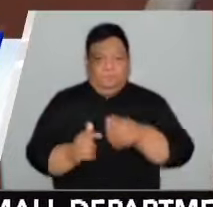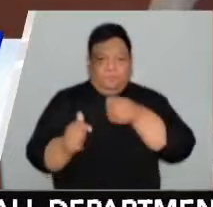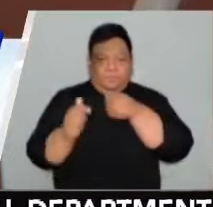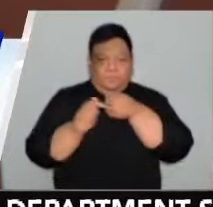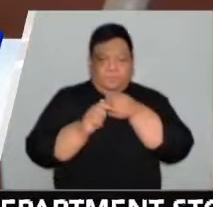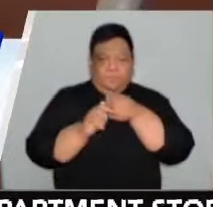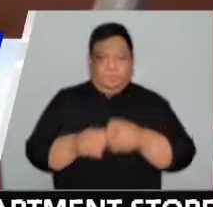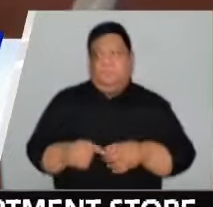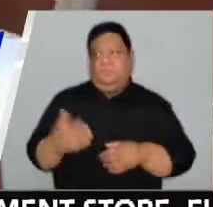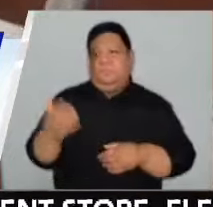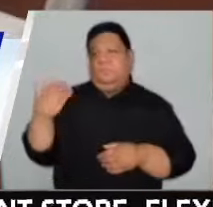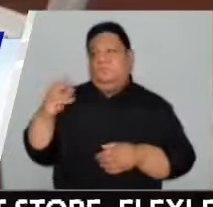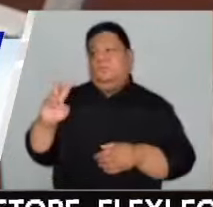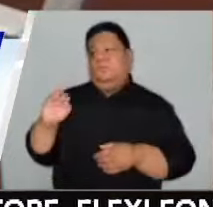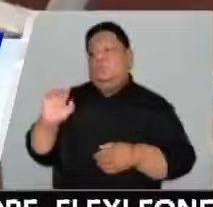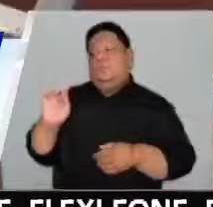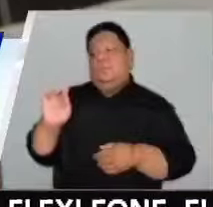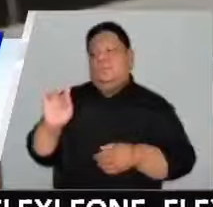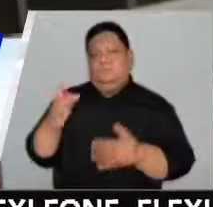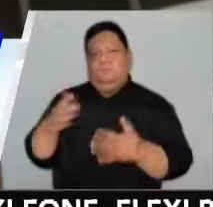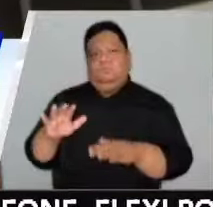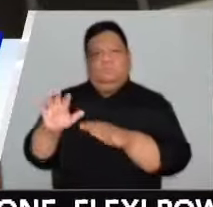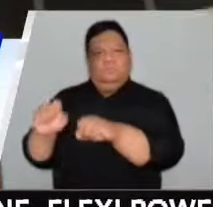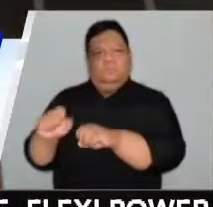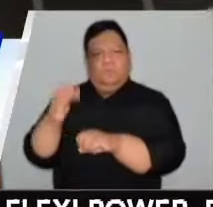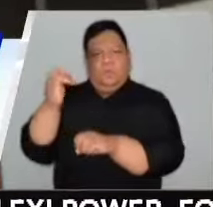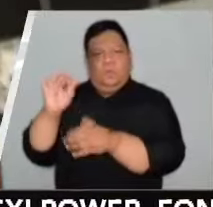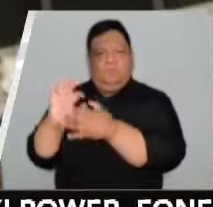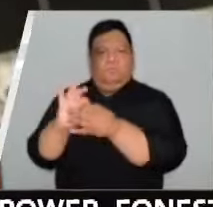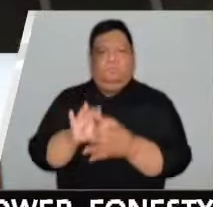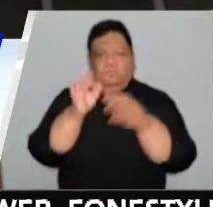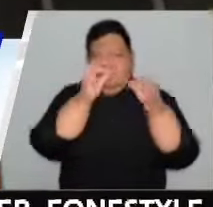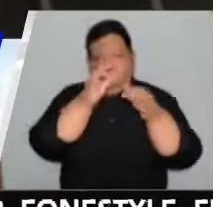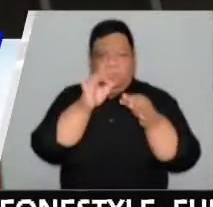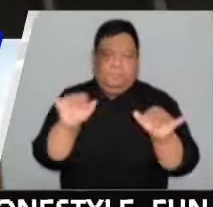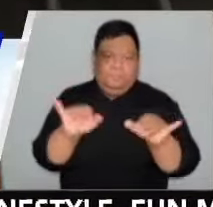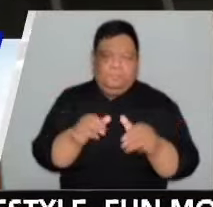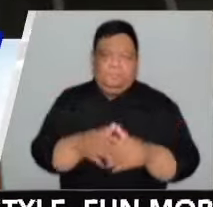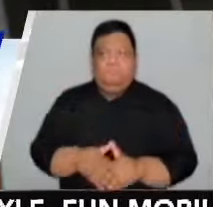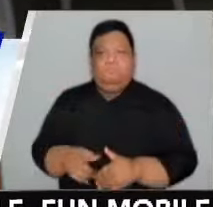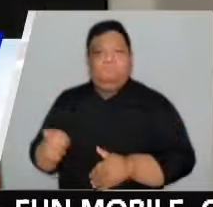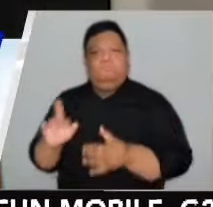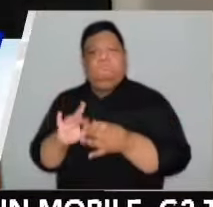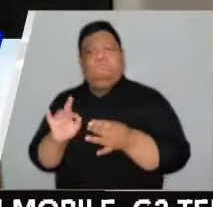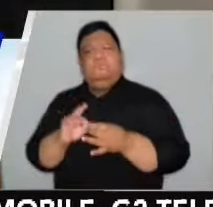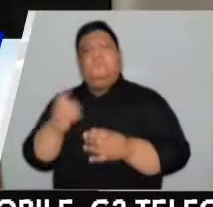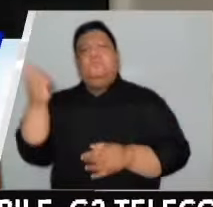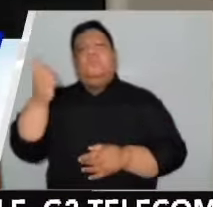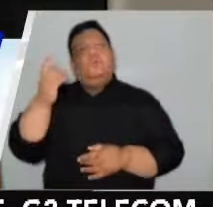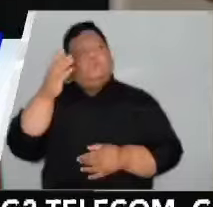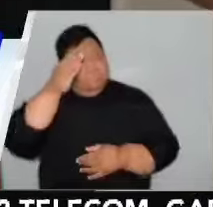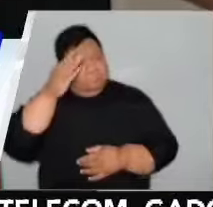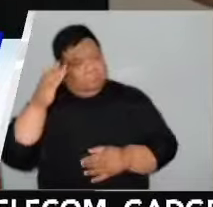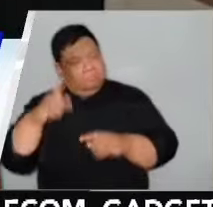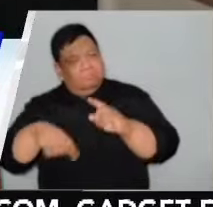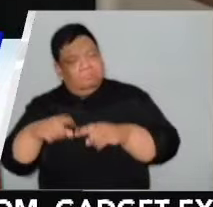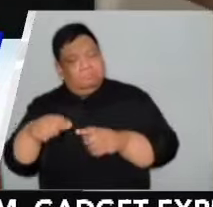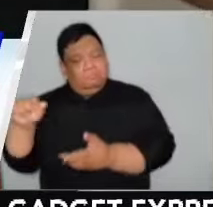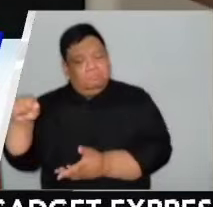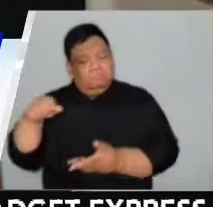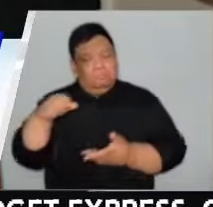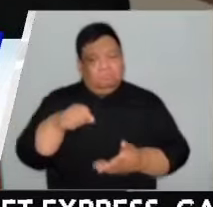suspect dahil din sa kasong may kaugnayan sa droga. Giit niya, ipinakisuyo lang daw sa kanya ng isang kaibigan na iabot ang paper bag na may laman